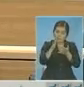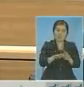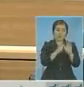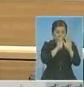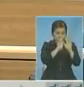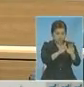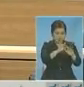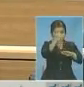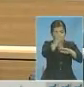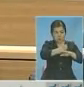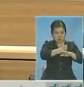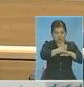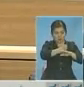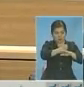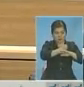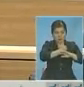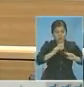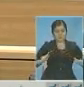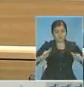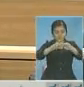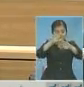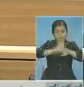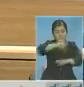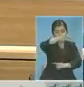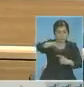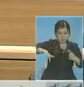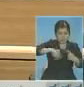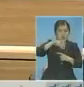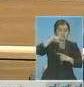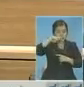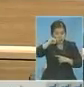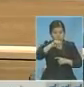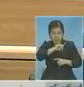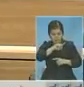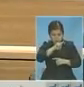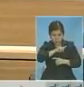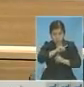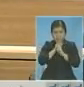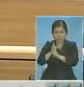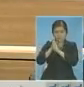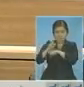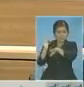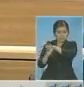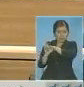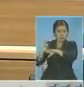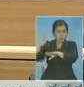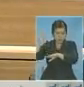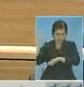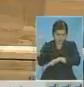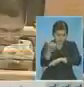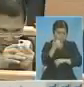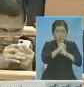นตรีว่าการกระทรวงทรัพยากรแล้วก็ท่านอธิบดีกรมทรัพยากรน้ำบาดาลได้ติดตามผู้รับจ้างไปดำเนินการก่อสร้างต่อไปขอบคุ